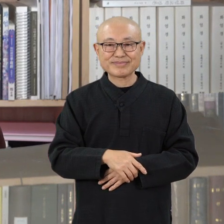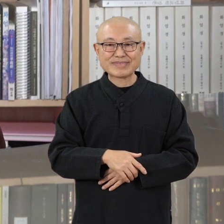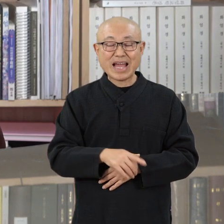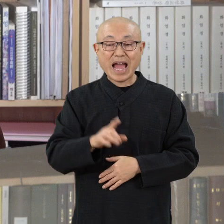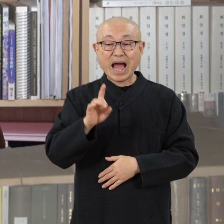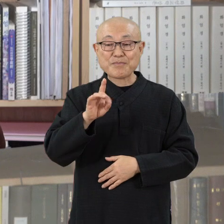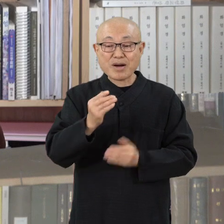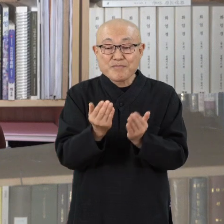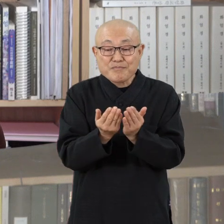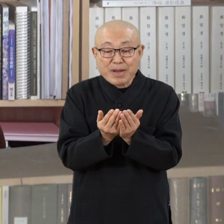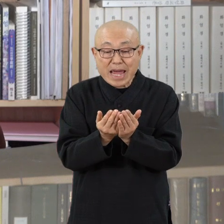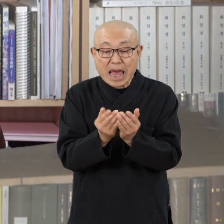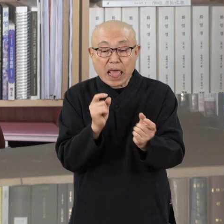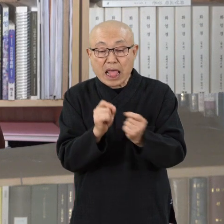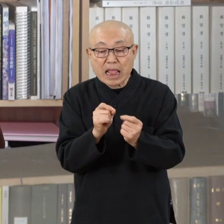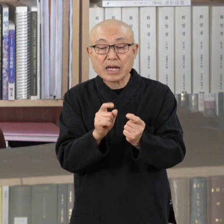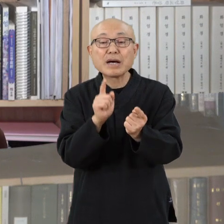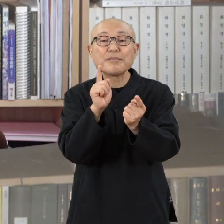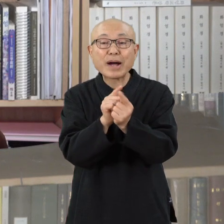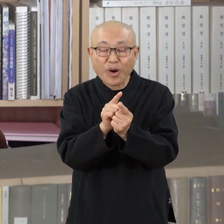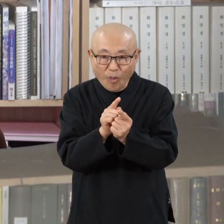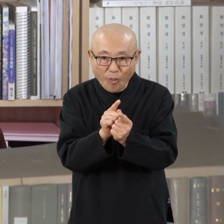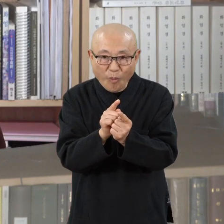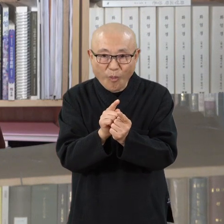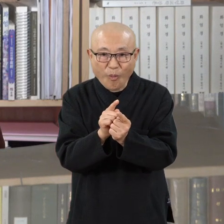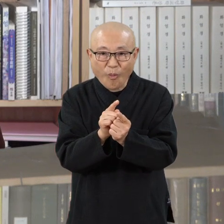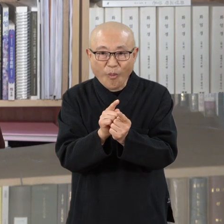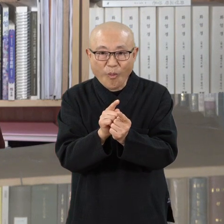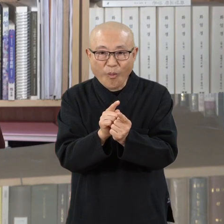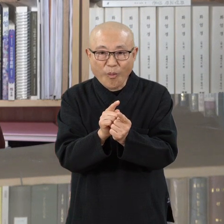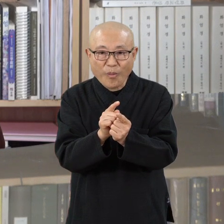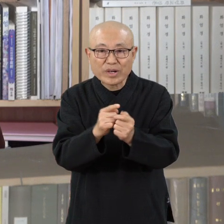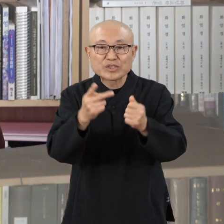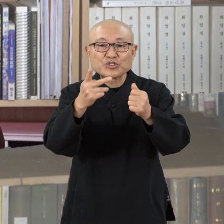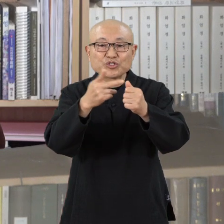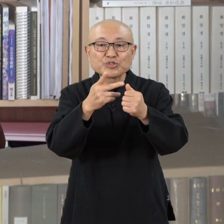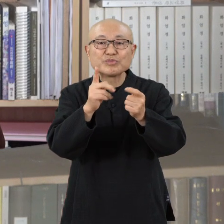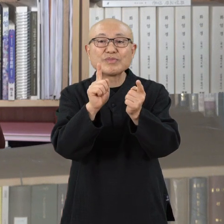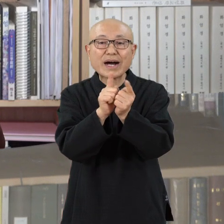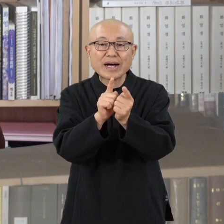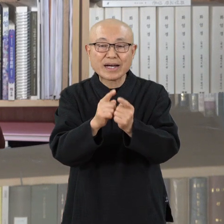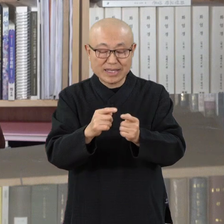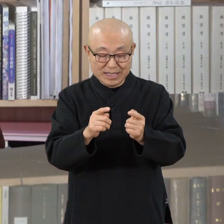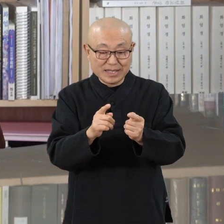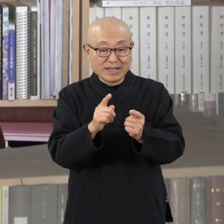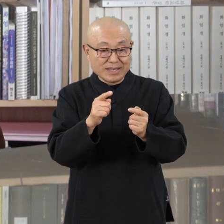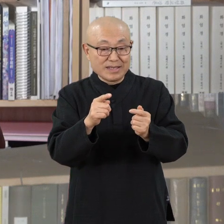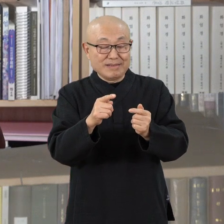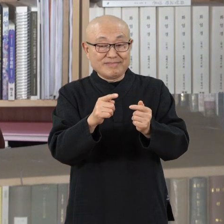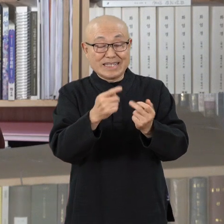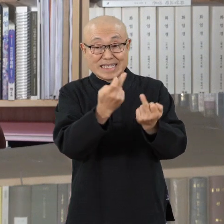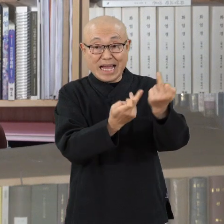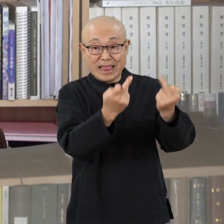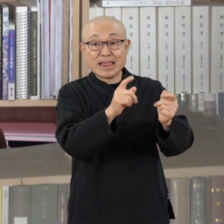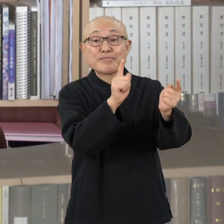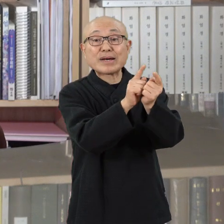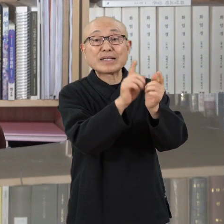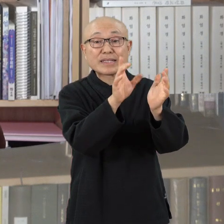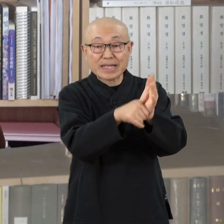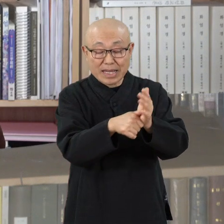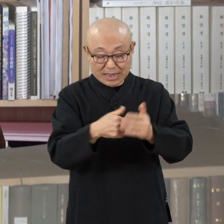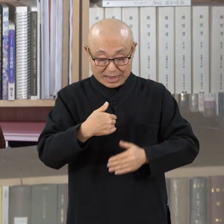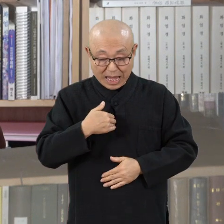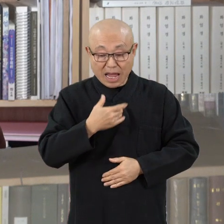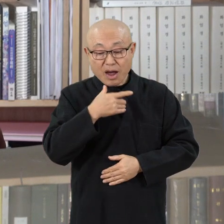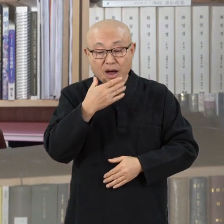한 번은 여정선사를 배 위에서 봤을 때 내가 짓는 공덕은 내 공덕이고 남이